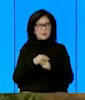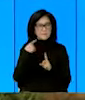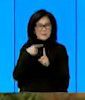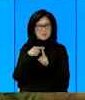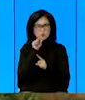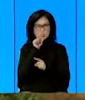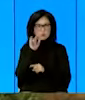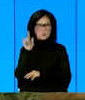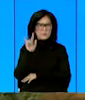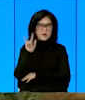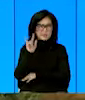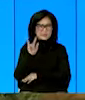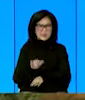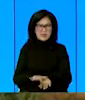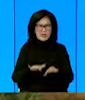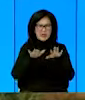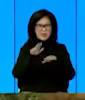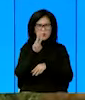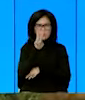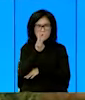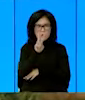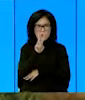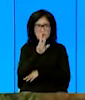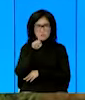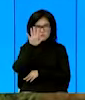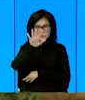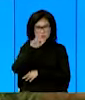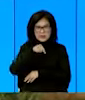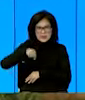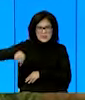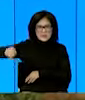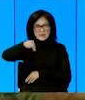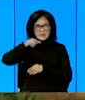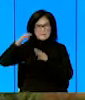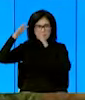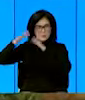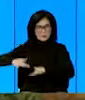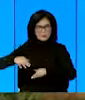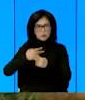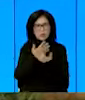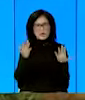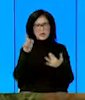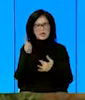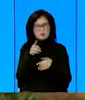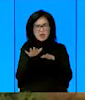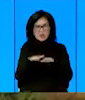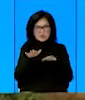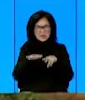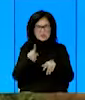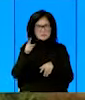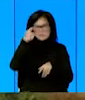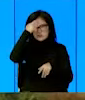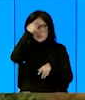di Bekasi, air menggenangi 25 titik di wilayah pemukiman. Anda juga harus waspada terhadap sejumlah penularan penyakit selama